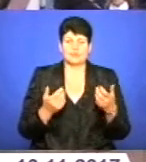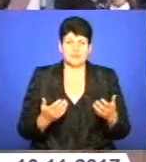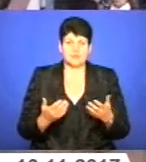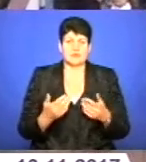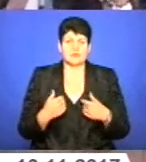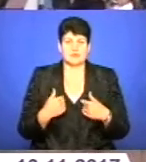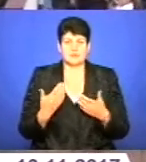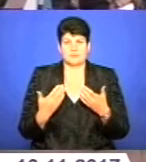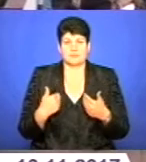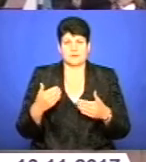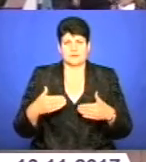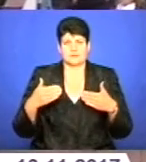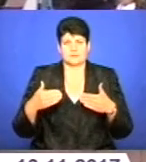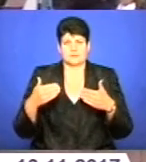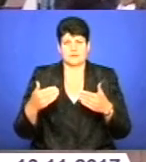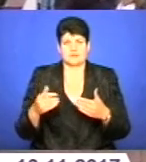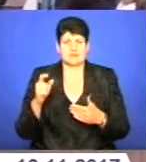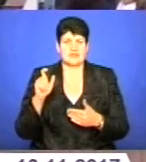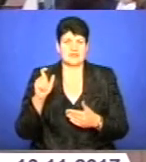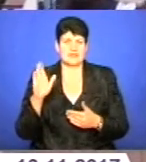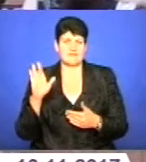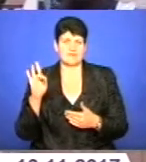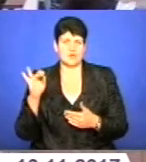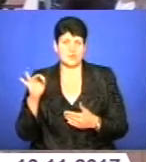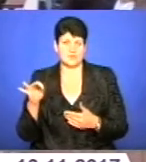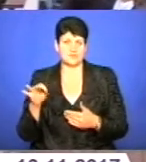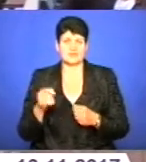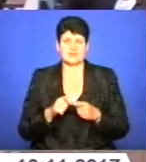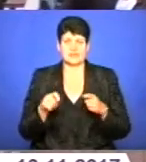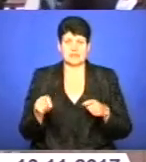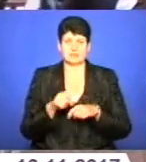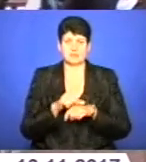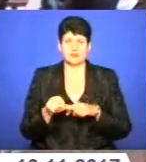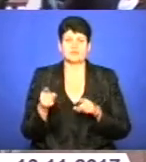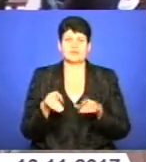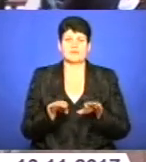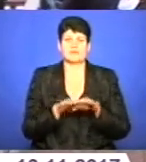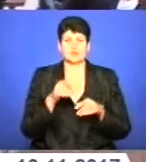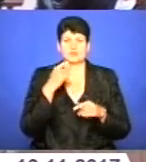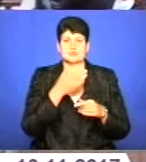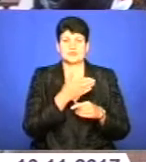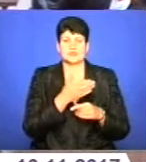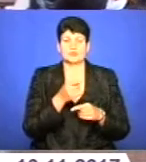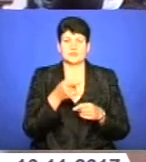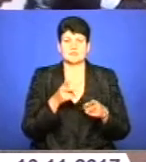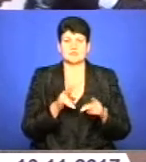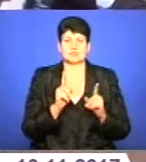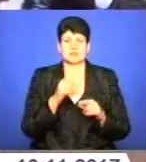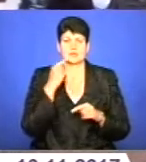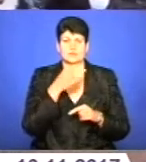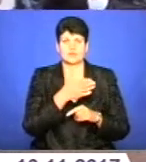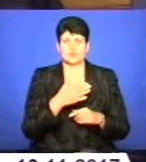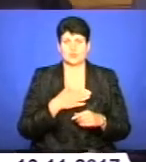ми йдемо до Євро, відкрили єврокордони, чому рівняємося ми до Росії? Тому що така несправедливість залишилась тільки в Росії і в нас